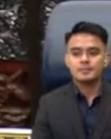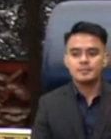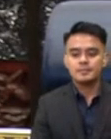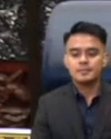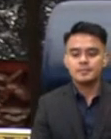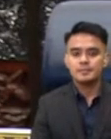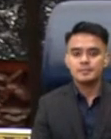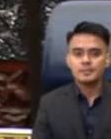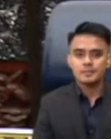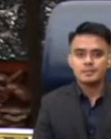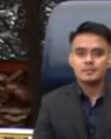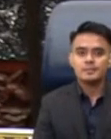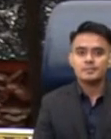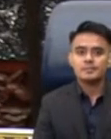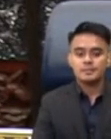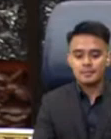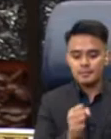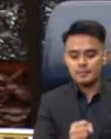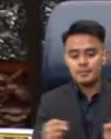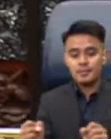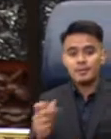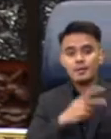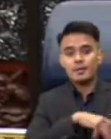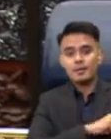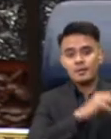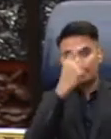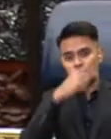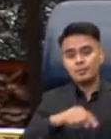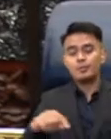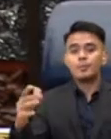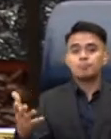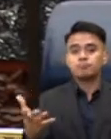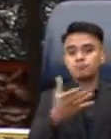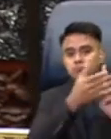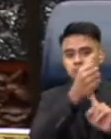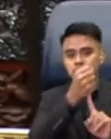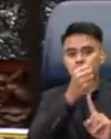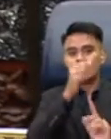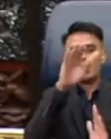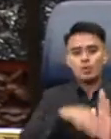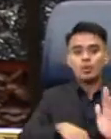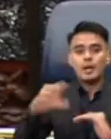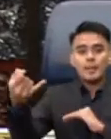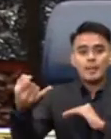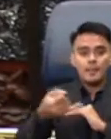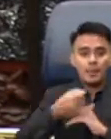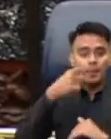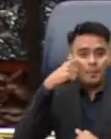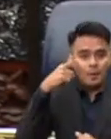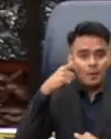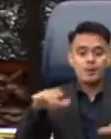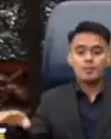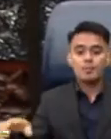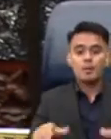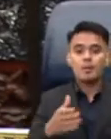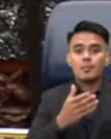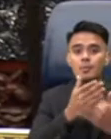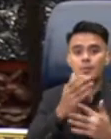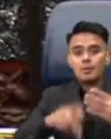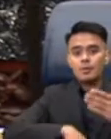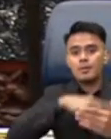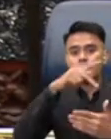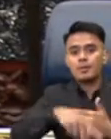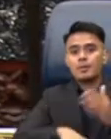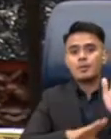tanah strategi kementerian dalam memenuhi matlamat untuk mengurangkanimport bawang dilaksanakan melalui program